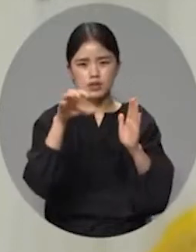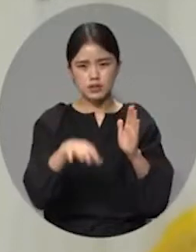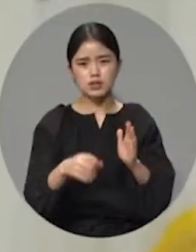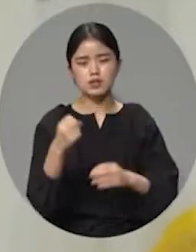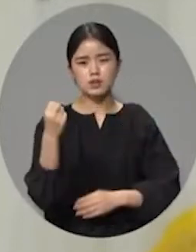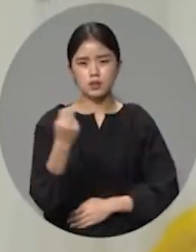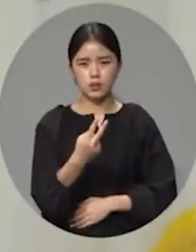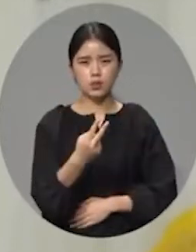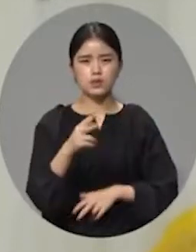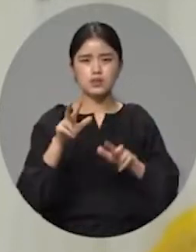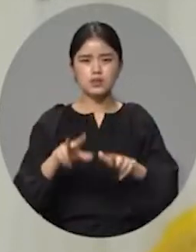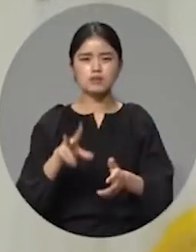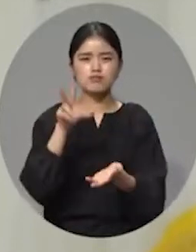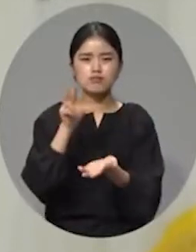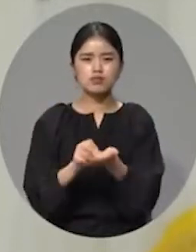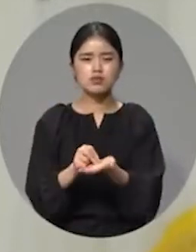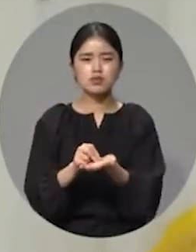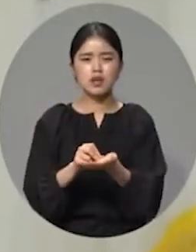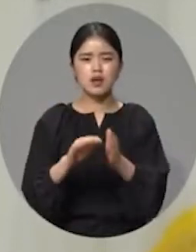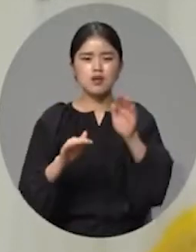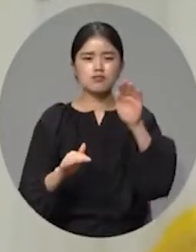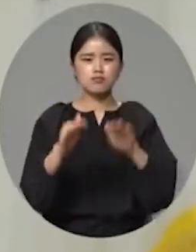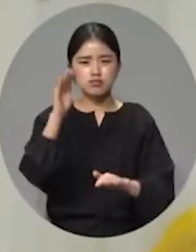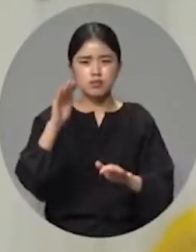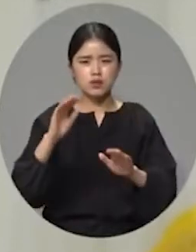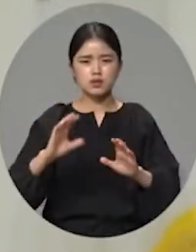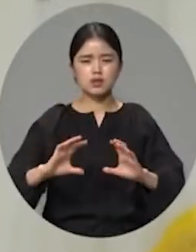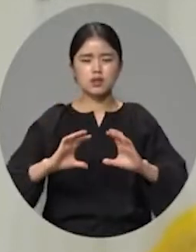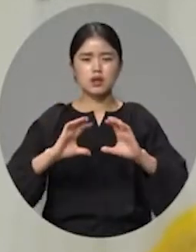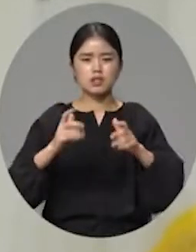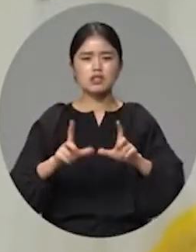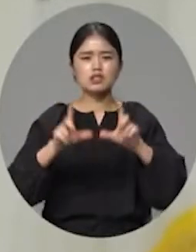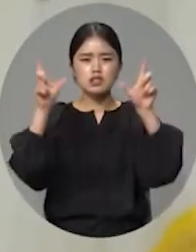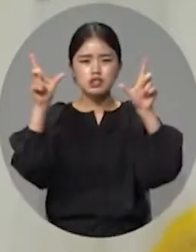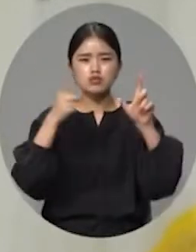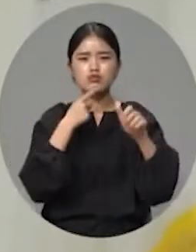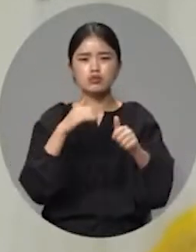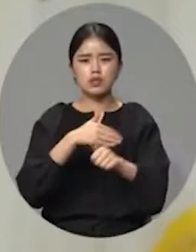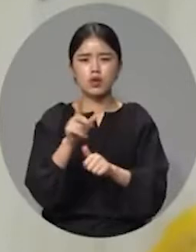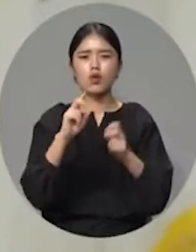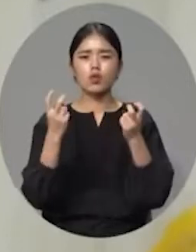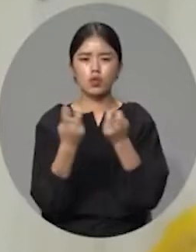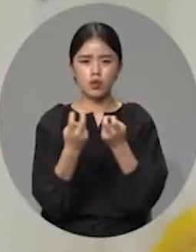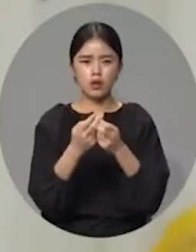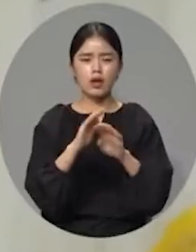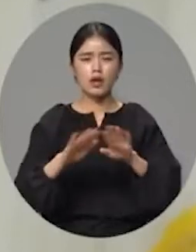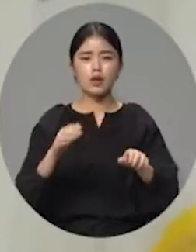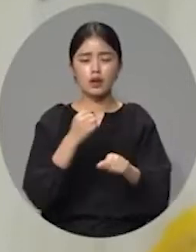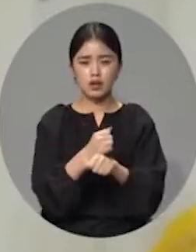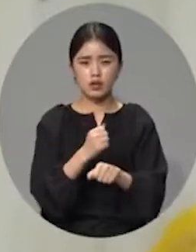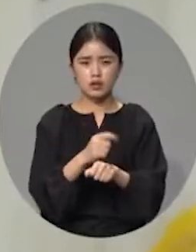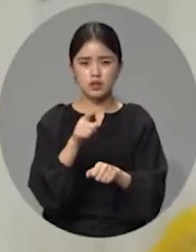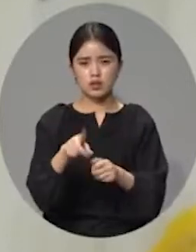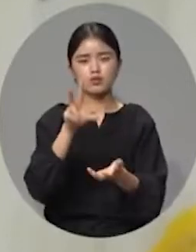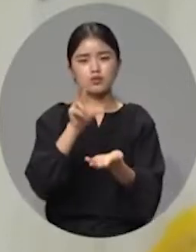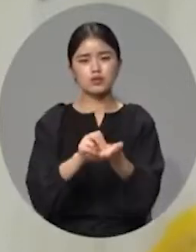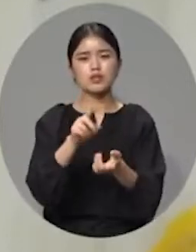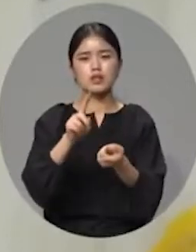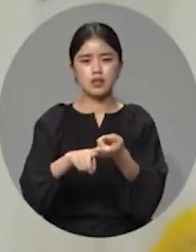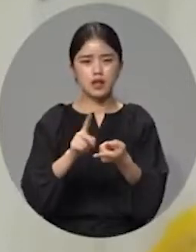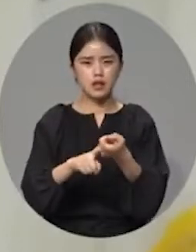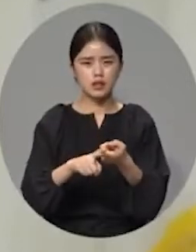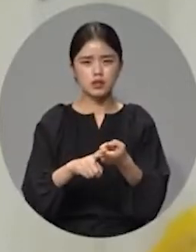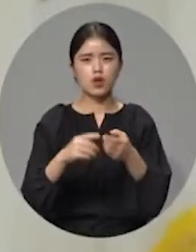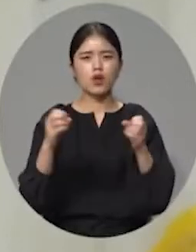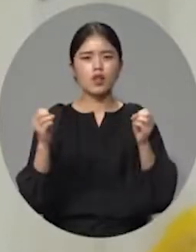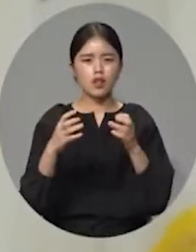지금 난제 중에 난제인 불평등과 기후위기를 어떻게 해결할 건지 이런 큰 틀의 대화와